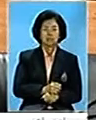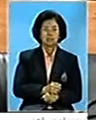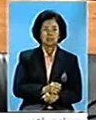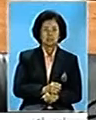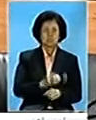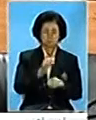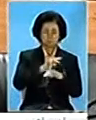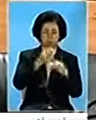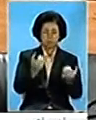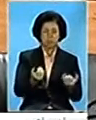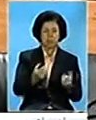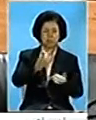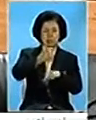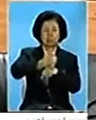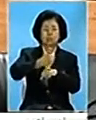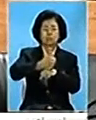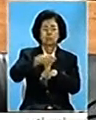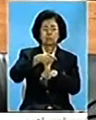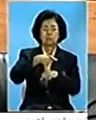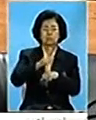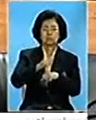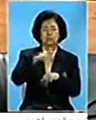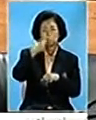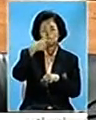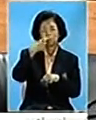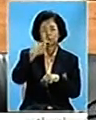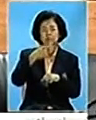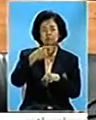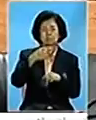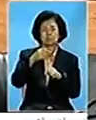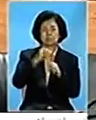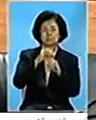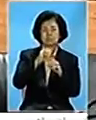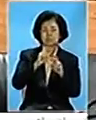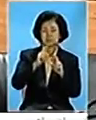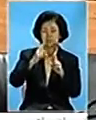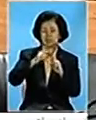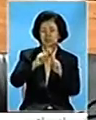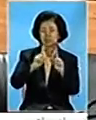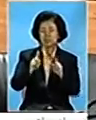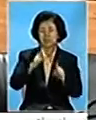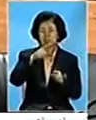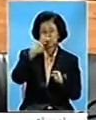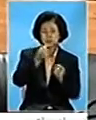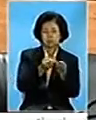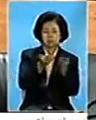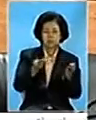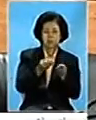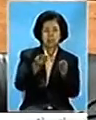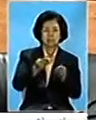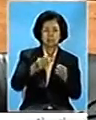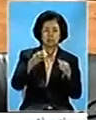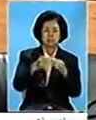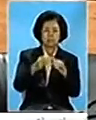วันนี้ประมุขของสภานิติบัญญัติไปพูดในที่โลหิตฐานพูดถึงการบริหารพรรคการเมืองที่ตนเอง